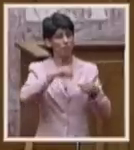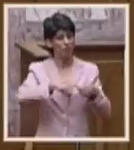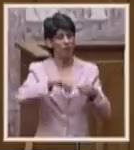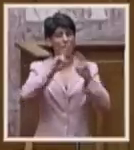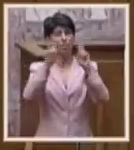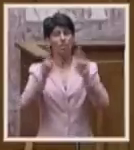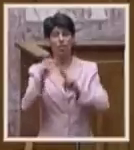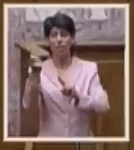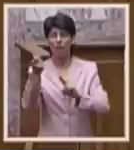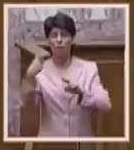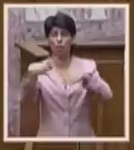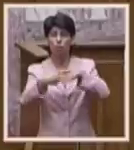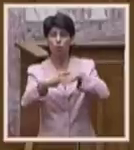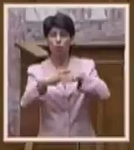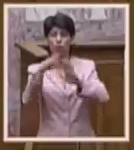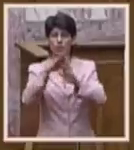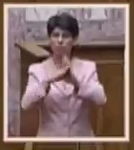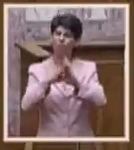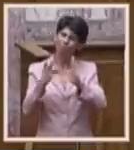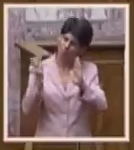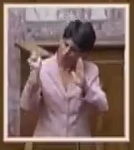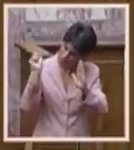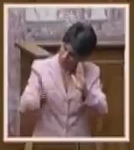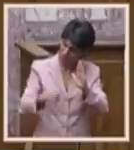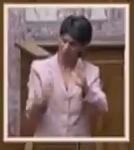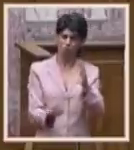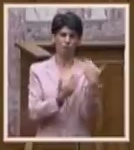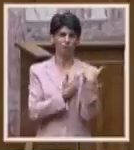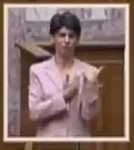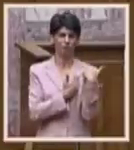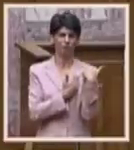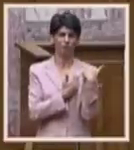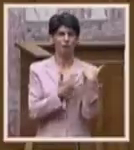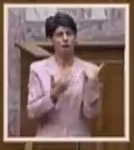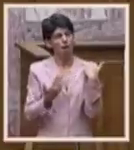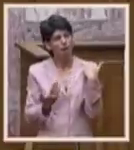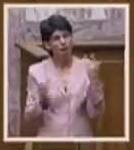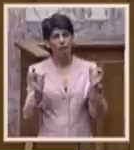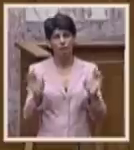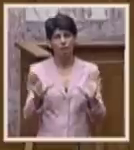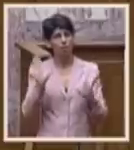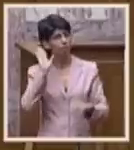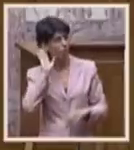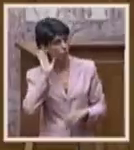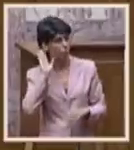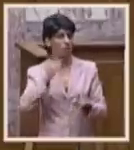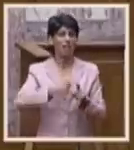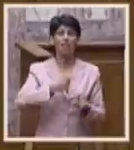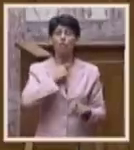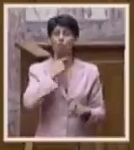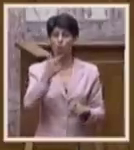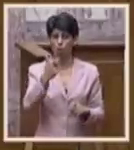σύστημα. Και βέβαια, να έρθουμε και σε αυτές. Αλλά κανείς δεν θα ακούσει την ελληνική